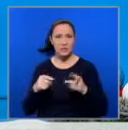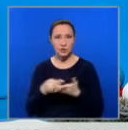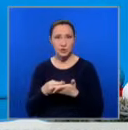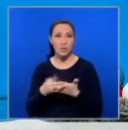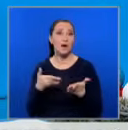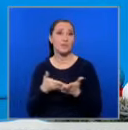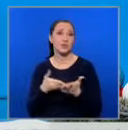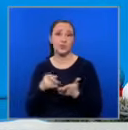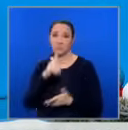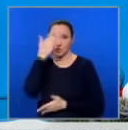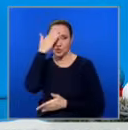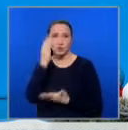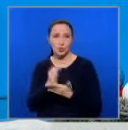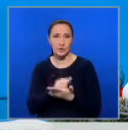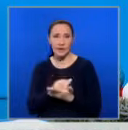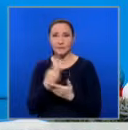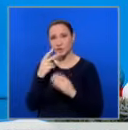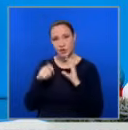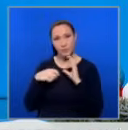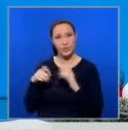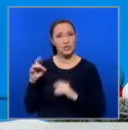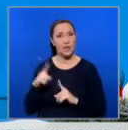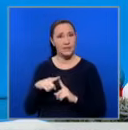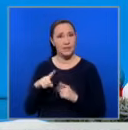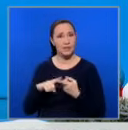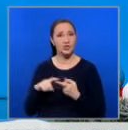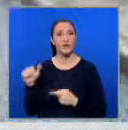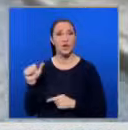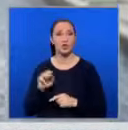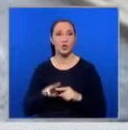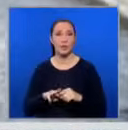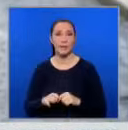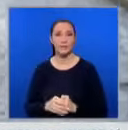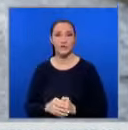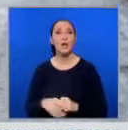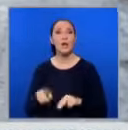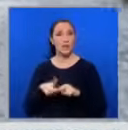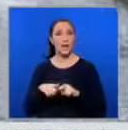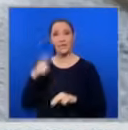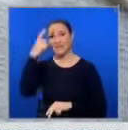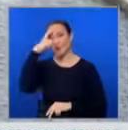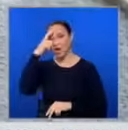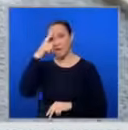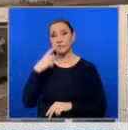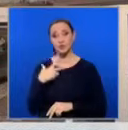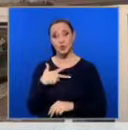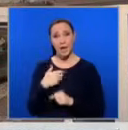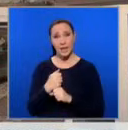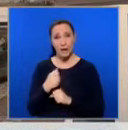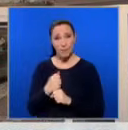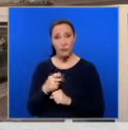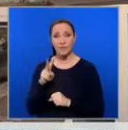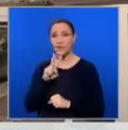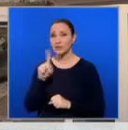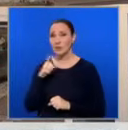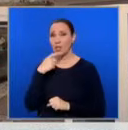– несправедливо оценяване. Репортаж на Тереза Кънчева и Алеша Шаламанов. Илияна Черкелиева е социален работник вече